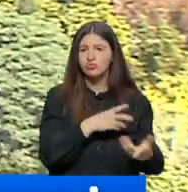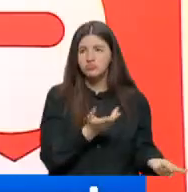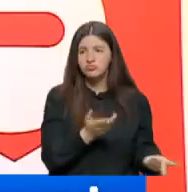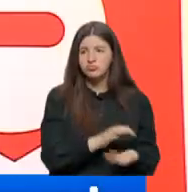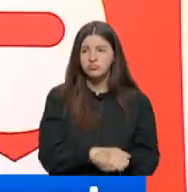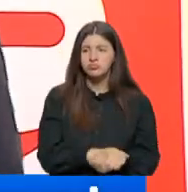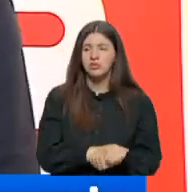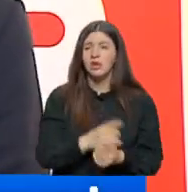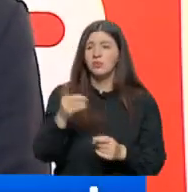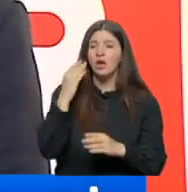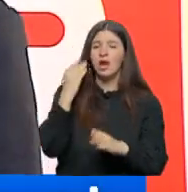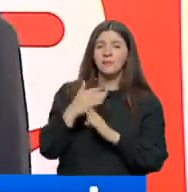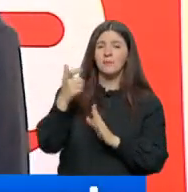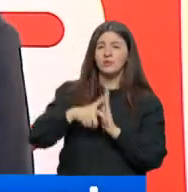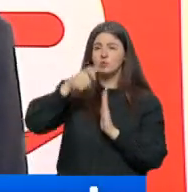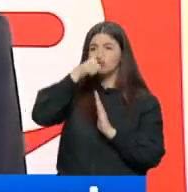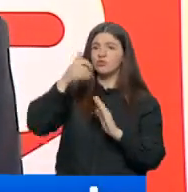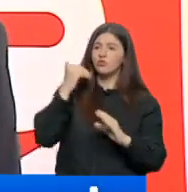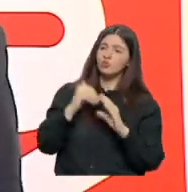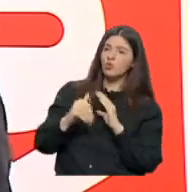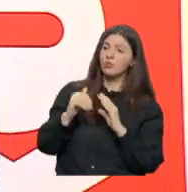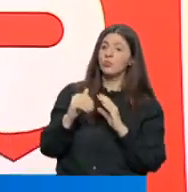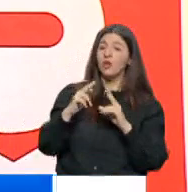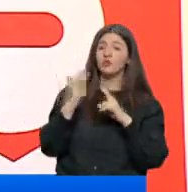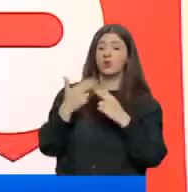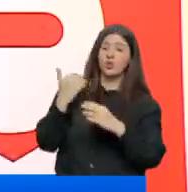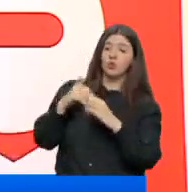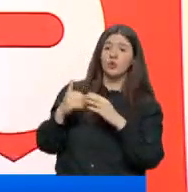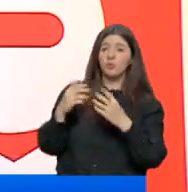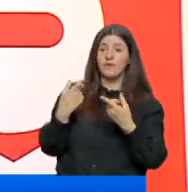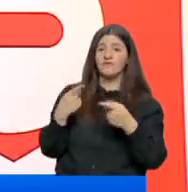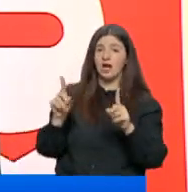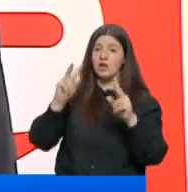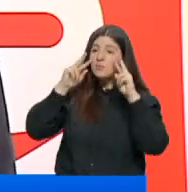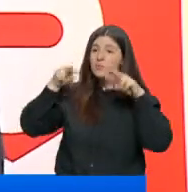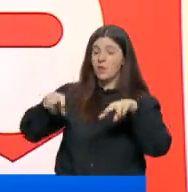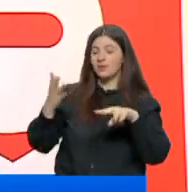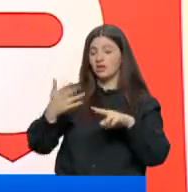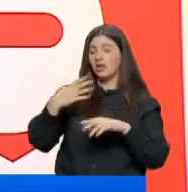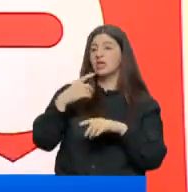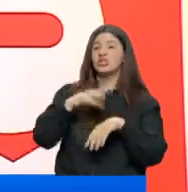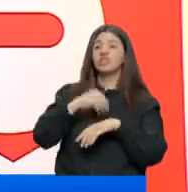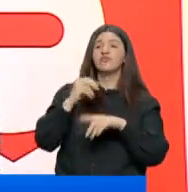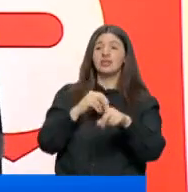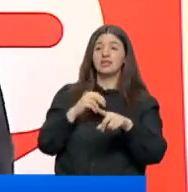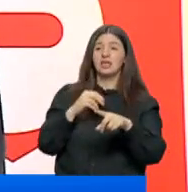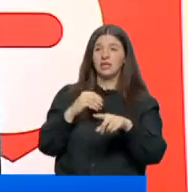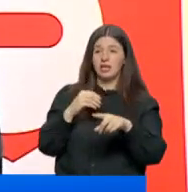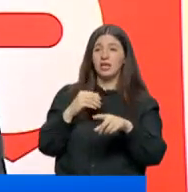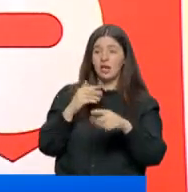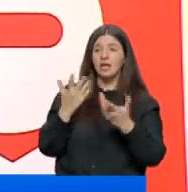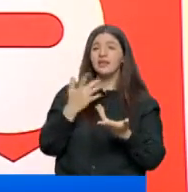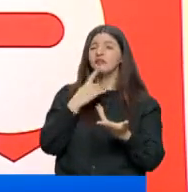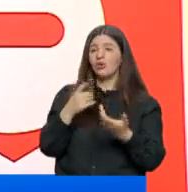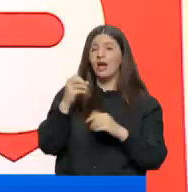ben mutabakat metninin Türkiye'de yorumlanış biçimiyle dünyadaki yorumlanış biçimine ayrı bakıyorum. Örneğin işte İsveç'teki Dışişleri Bakanı ne